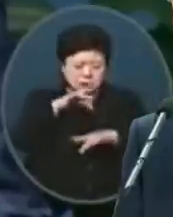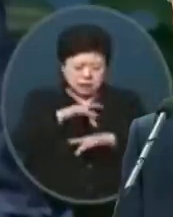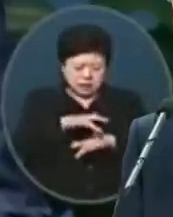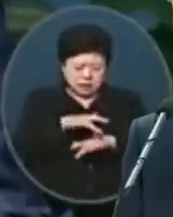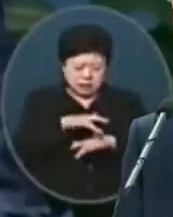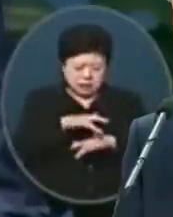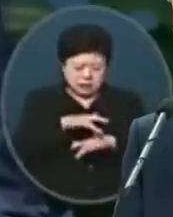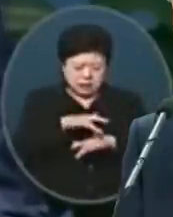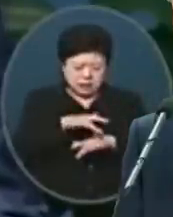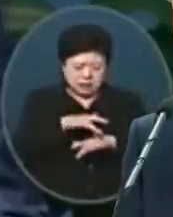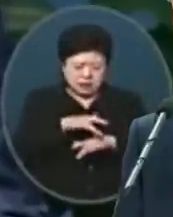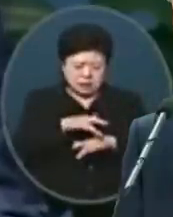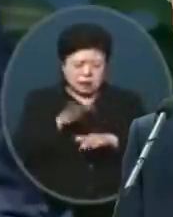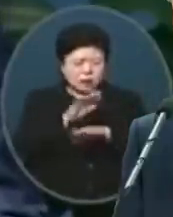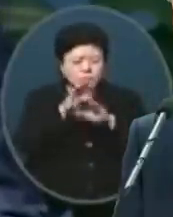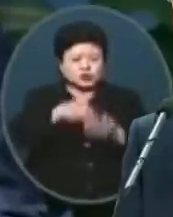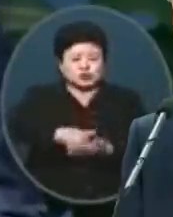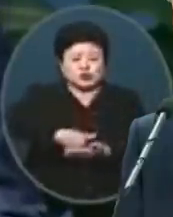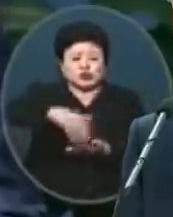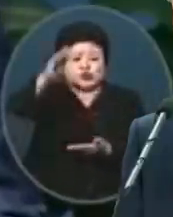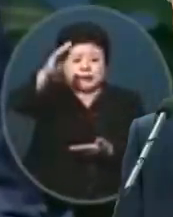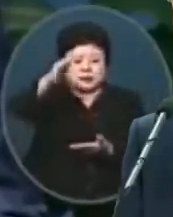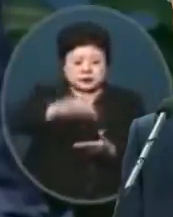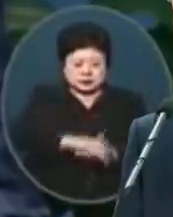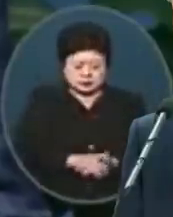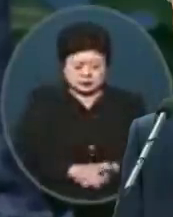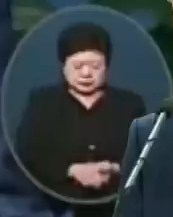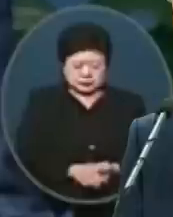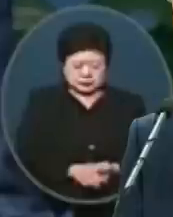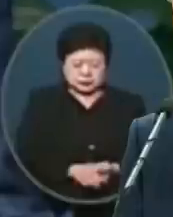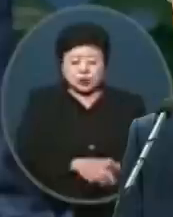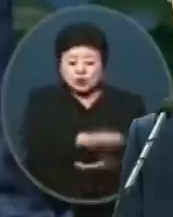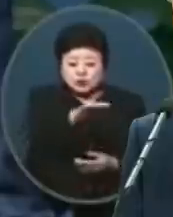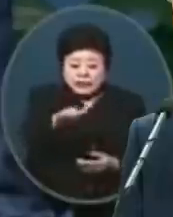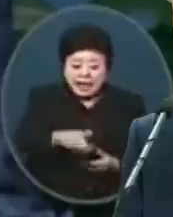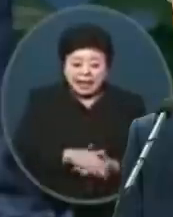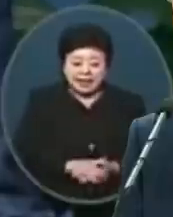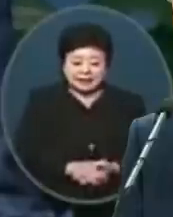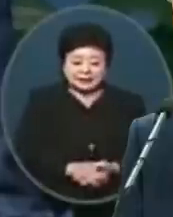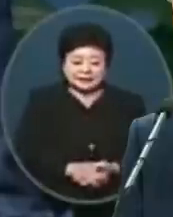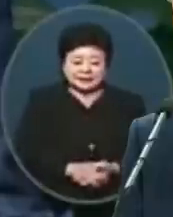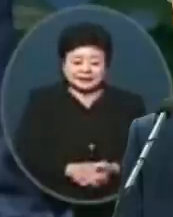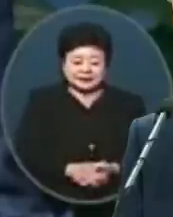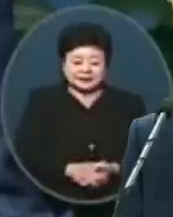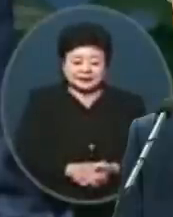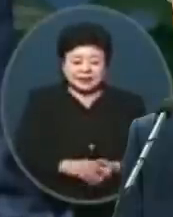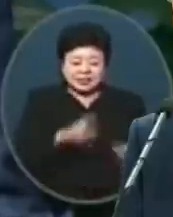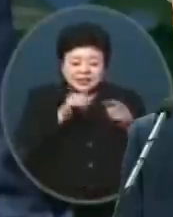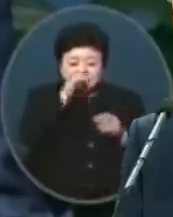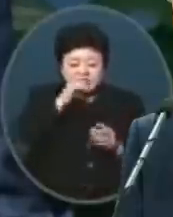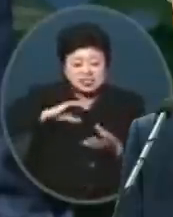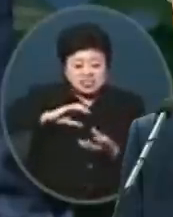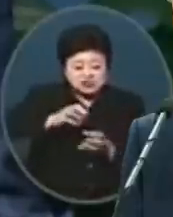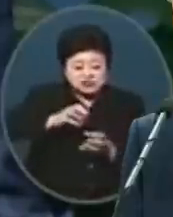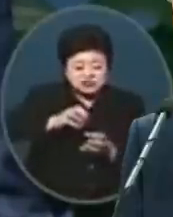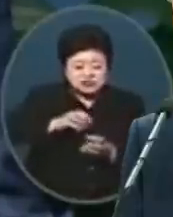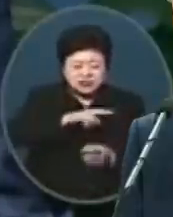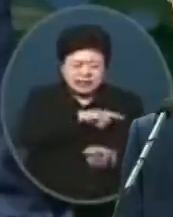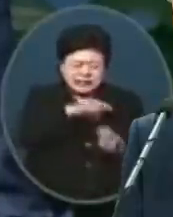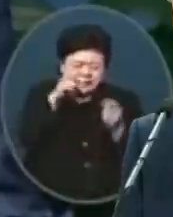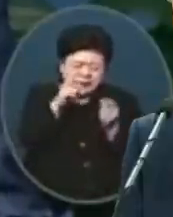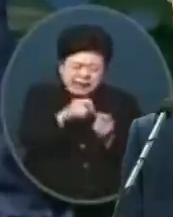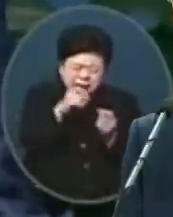공중으로 내쫓아 싶었습니다. 우리가 살고 있는 지구와 가장